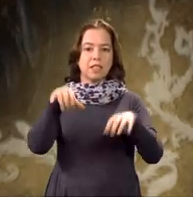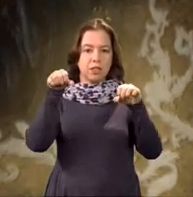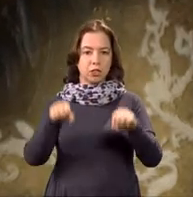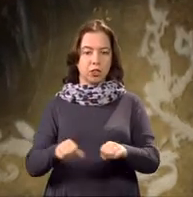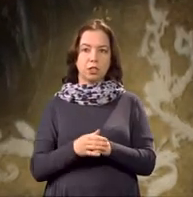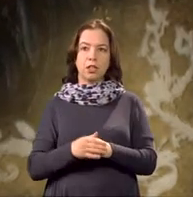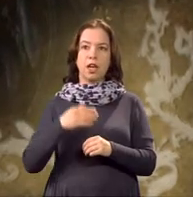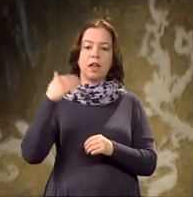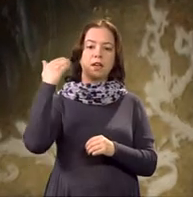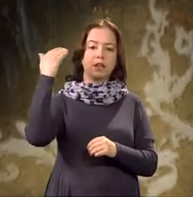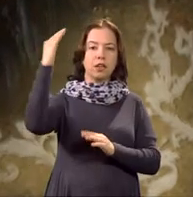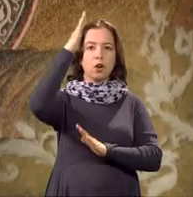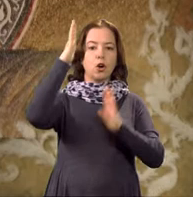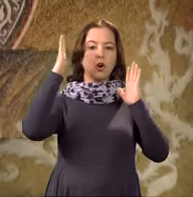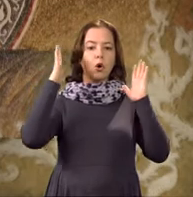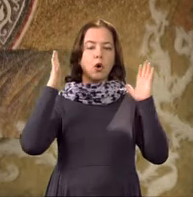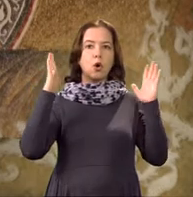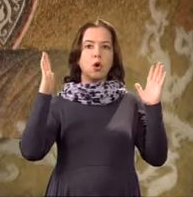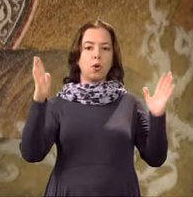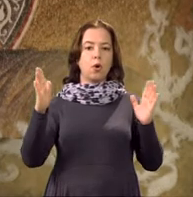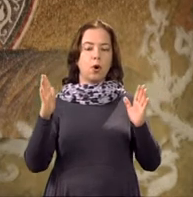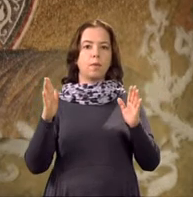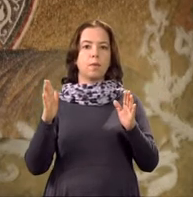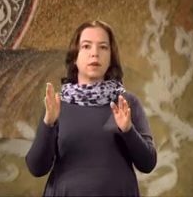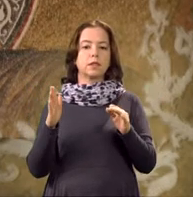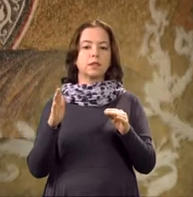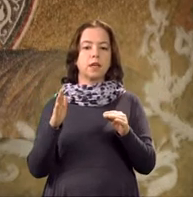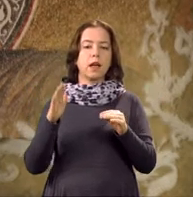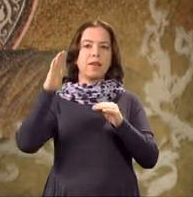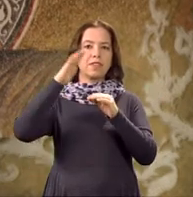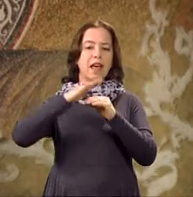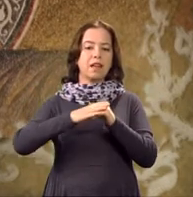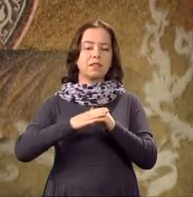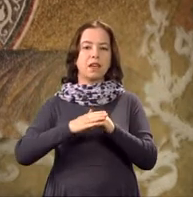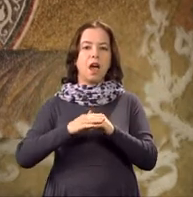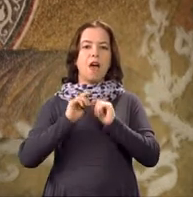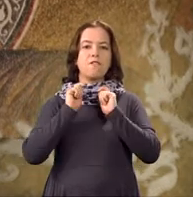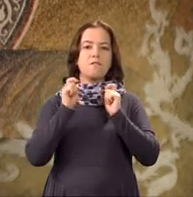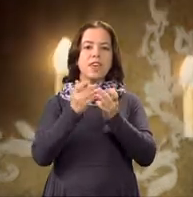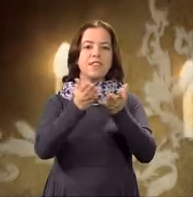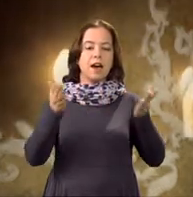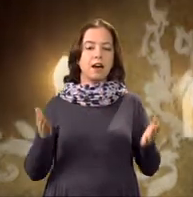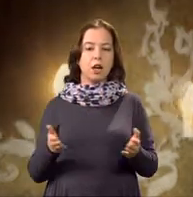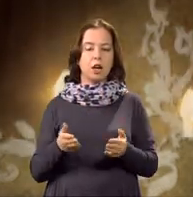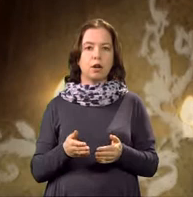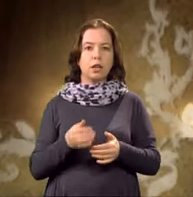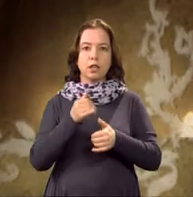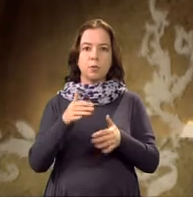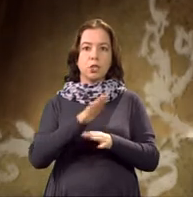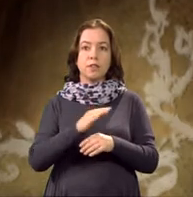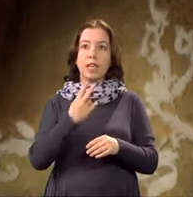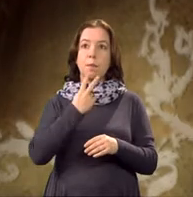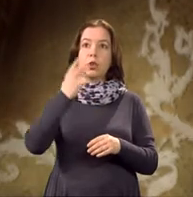фігура заповнює більшу частину півсфери конхи над вівтарем. Неможливо не вдивлятися в цей